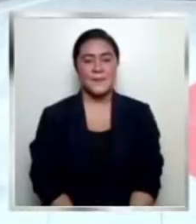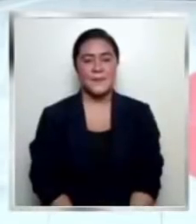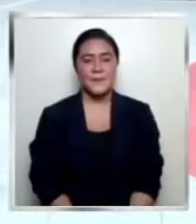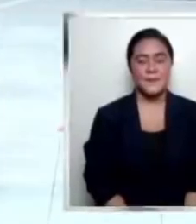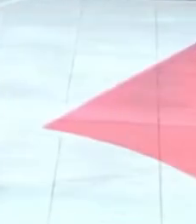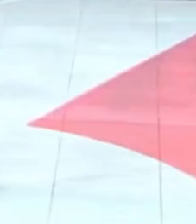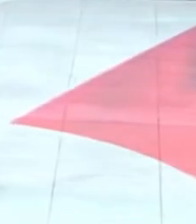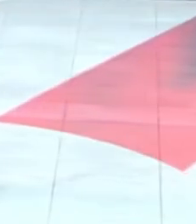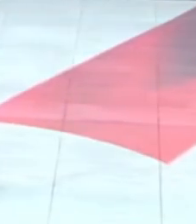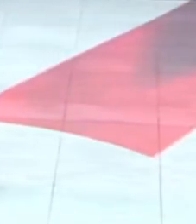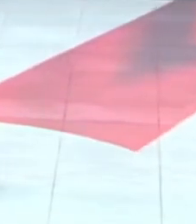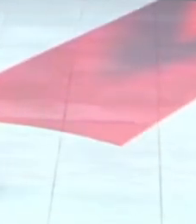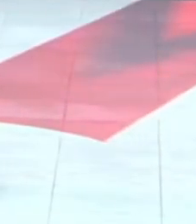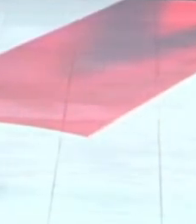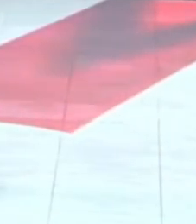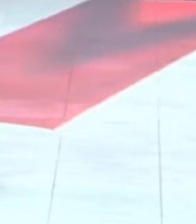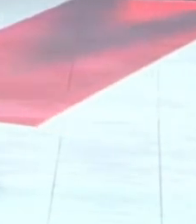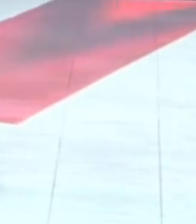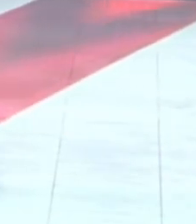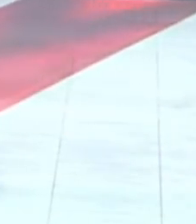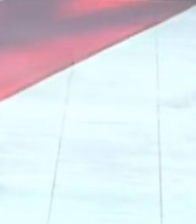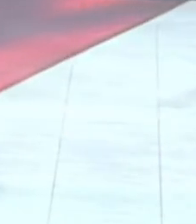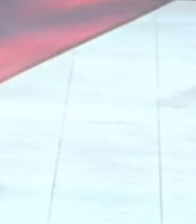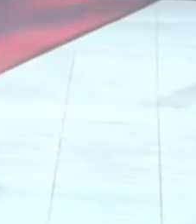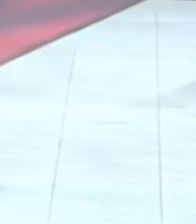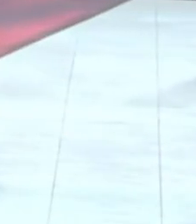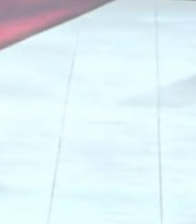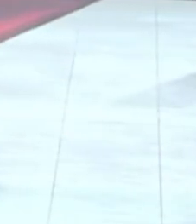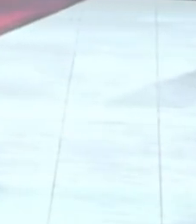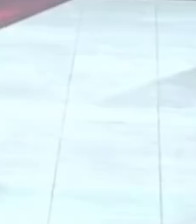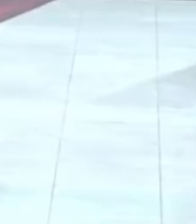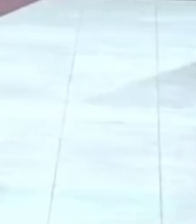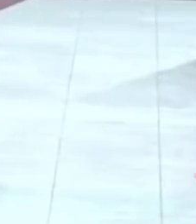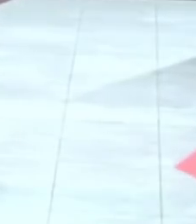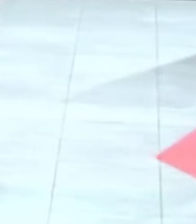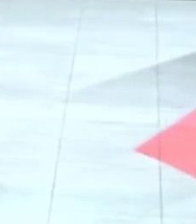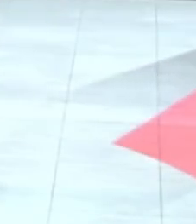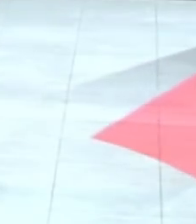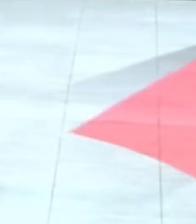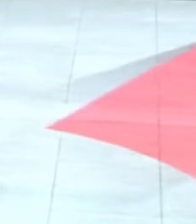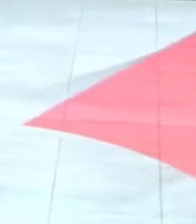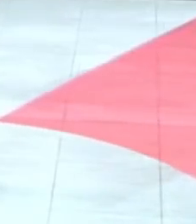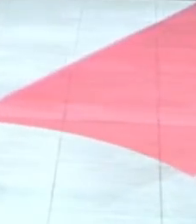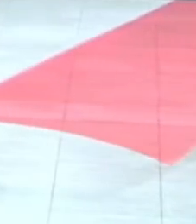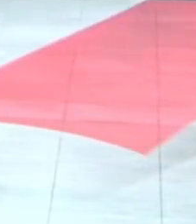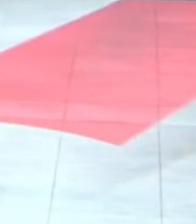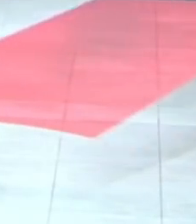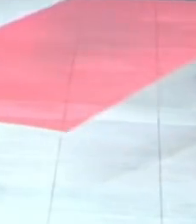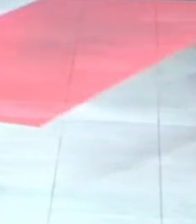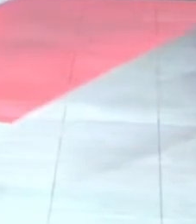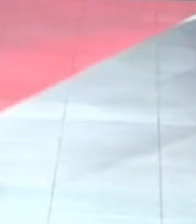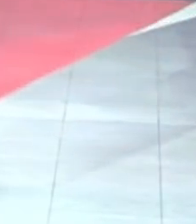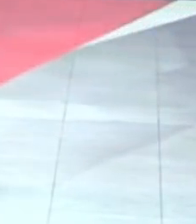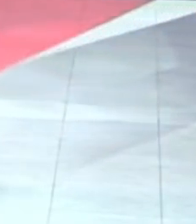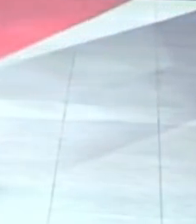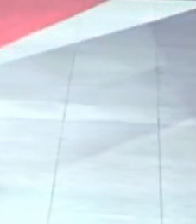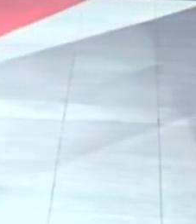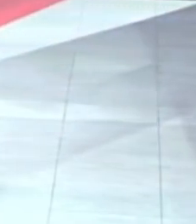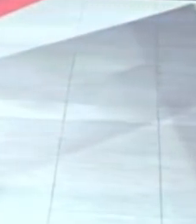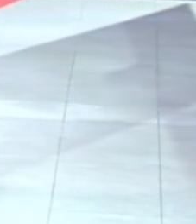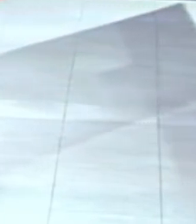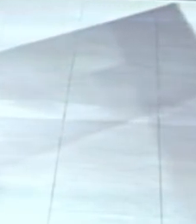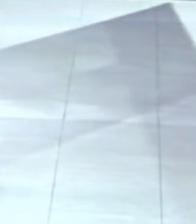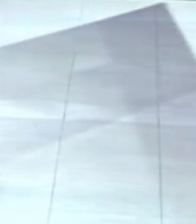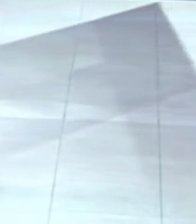Isang OFW sa Thailand ang nakauwi sa Pilipinas matapos kumasa sa isang kakaibang challenge online. Ang katuparan